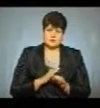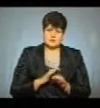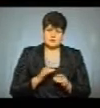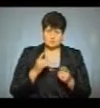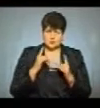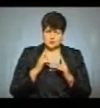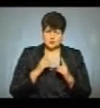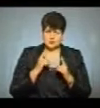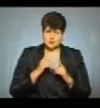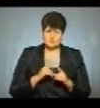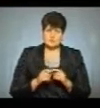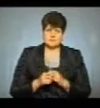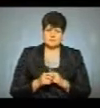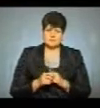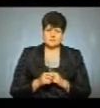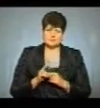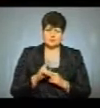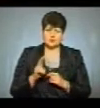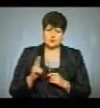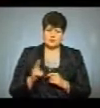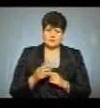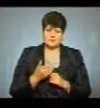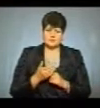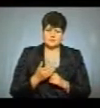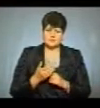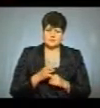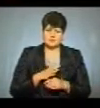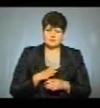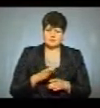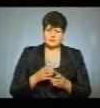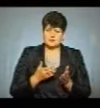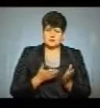сліз над бідним, щоб ніколи вони